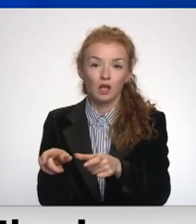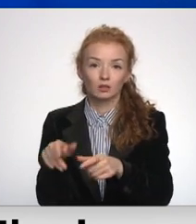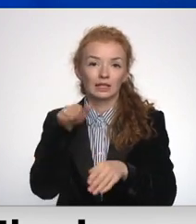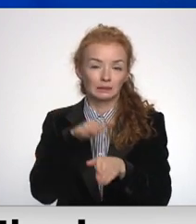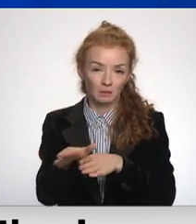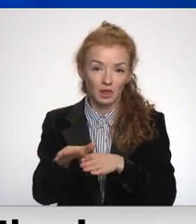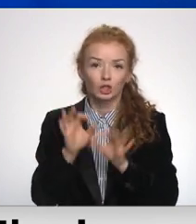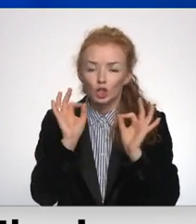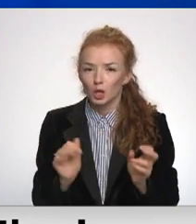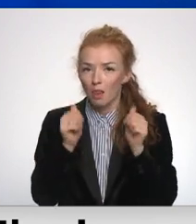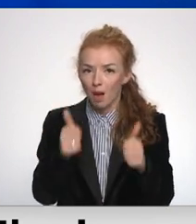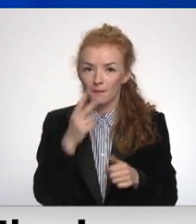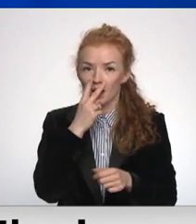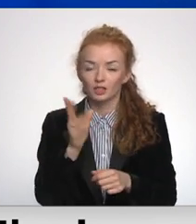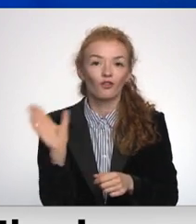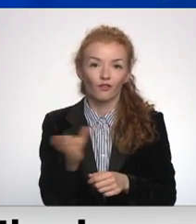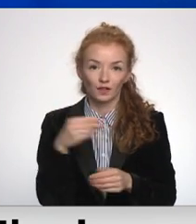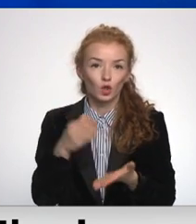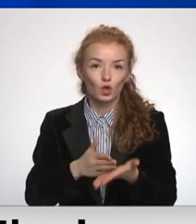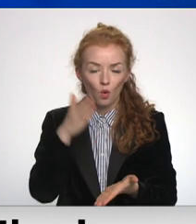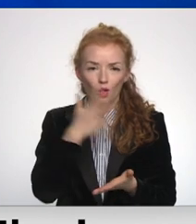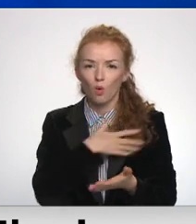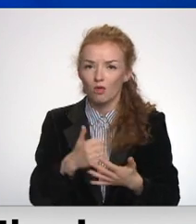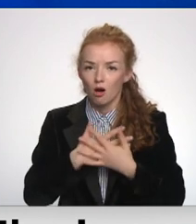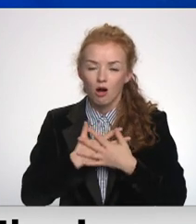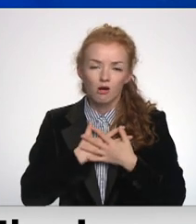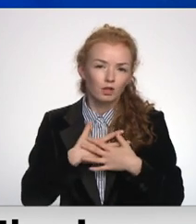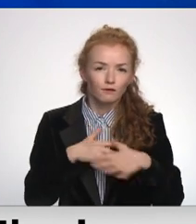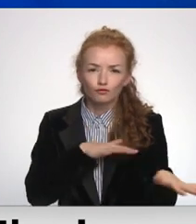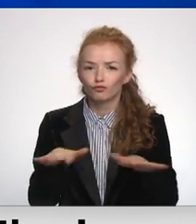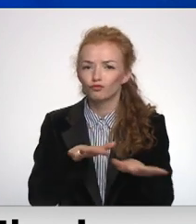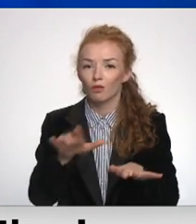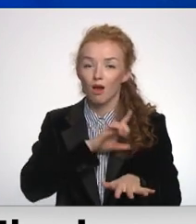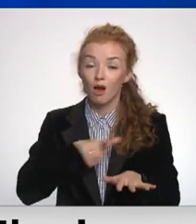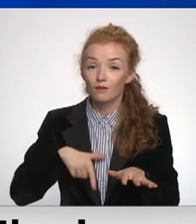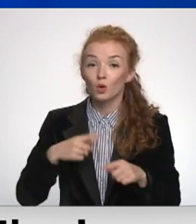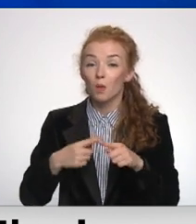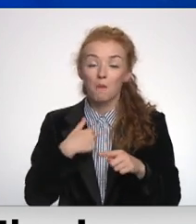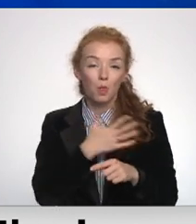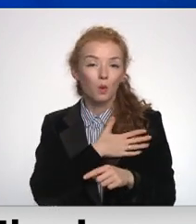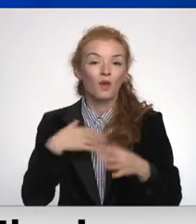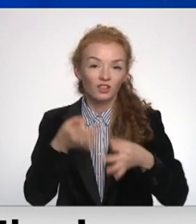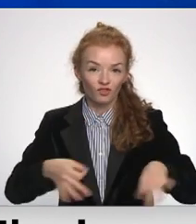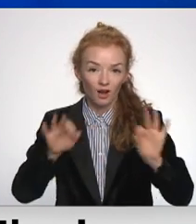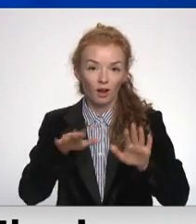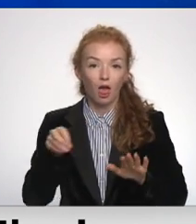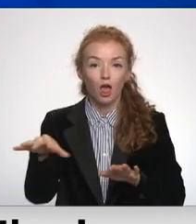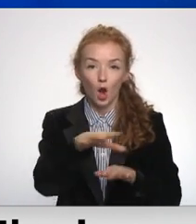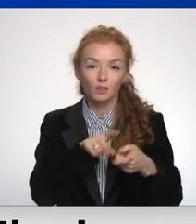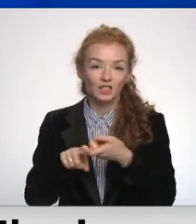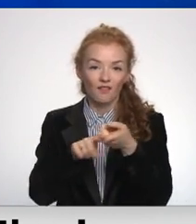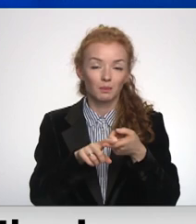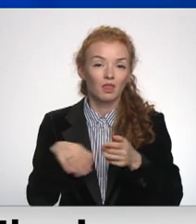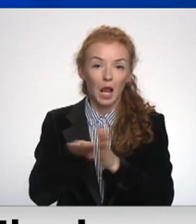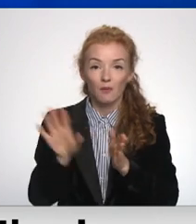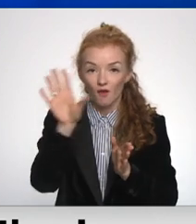Patiešām ir labi redzēt, kā viss notiek, cik proaktīva ir Latvija, un man ir ļoti svarīgi, lai visas Eiropas Savienības dalībvalstis